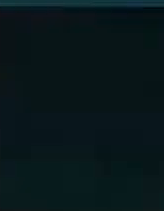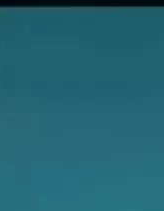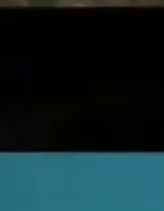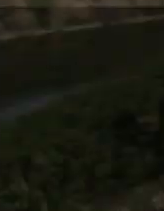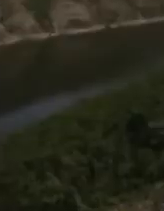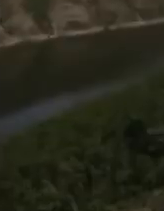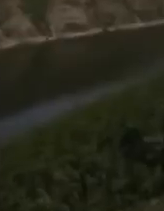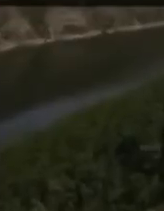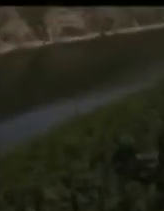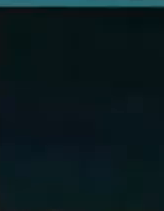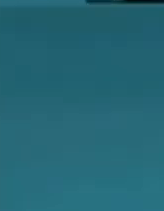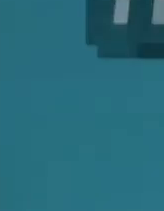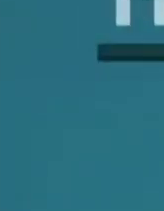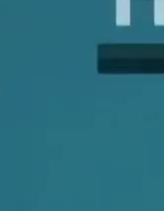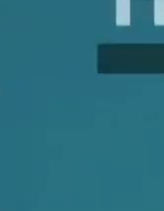Музика